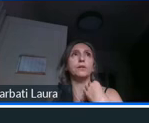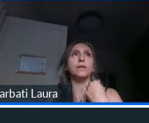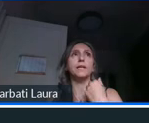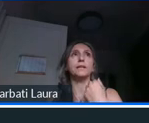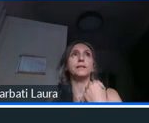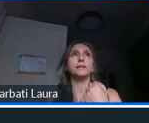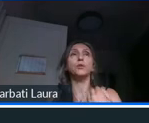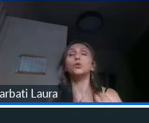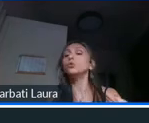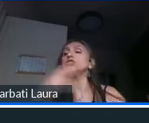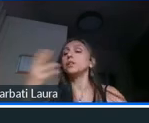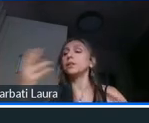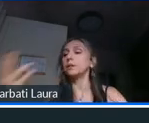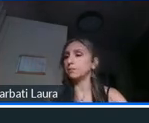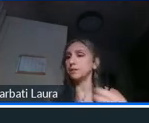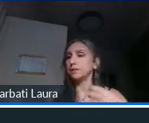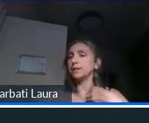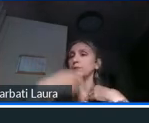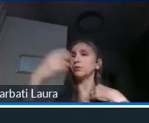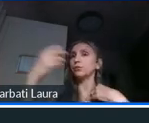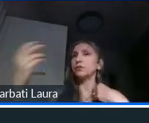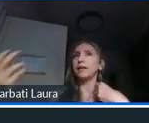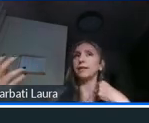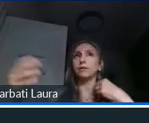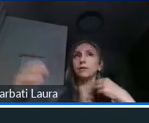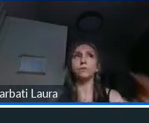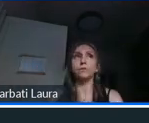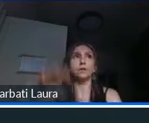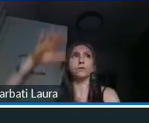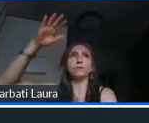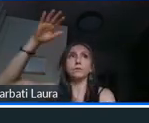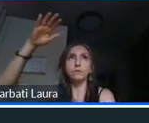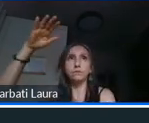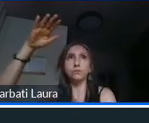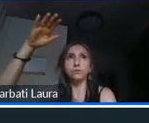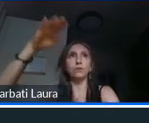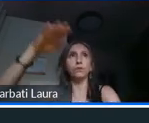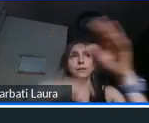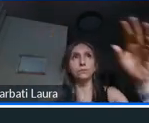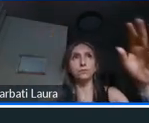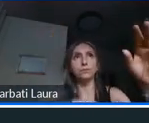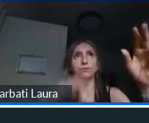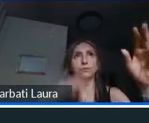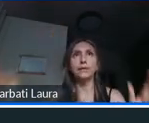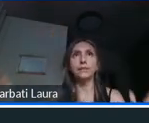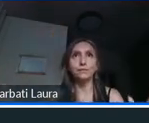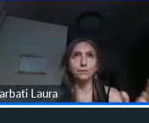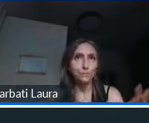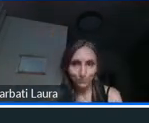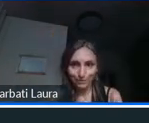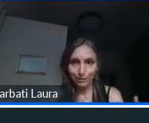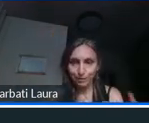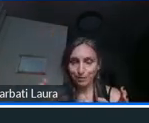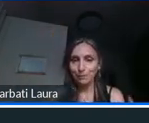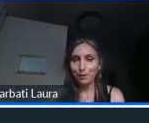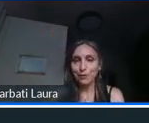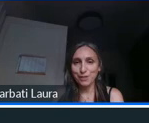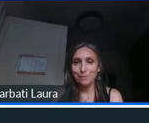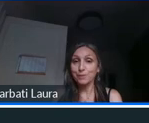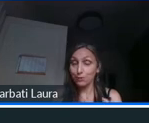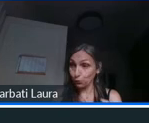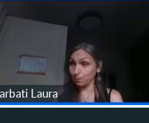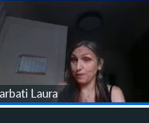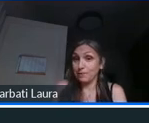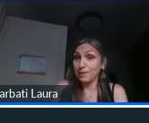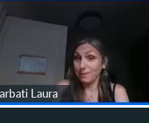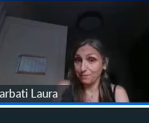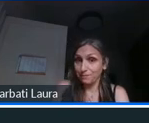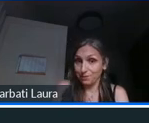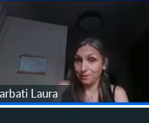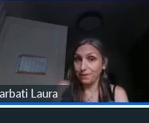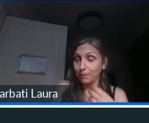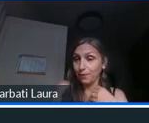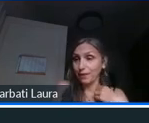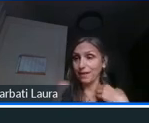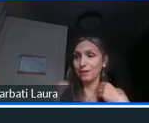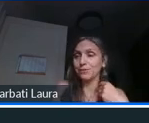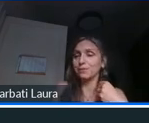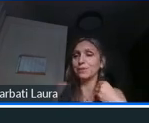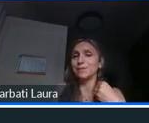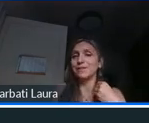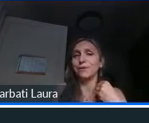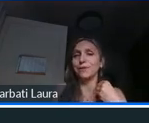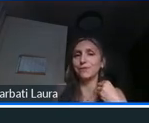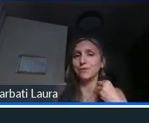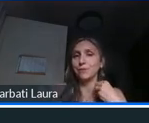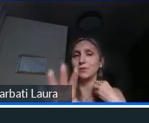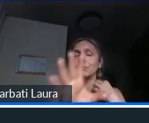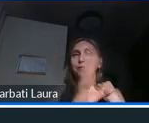con le relativi gusti, pensate a un hotel, no? Vuole un cuscino alto, cuscino basso. Sembrano esempi stupidi, ma si va poi in